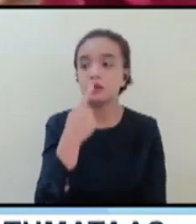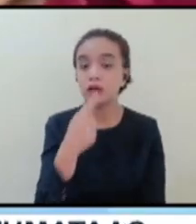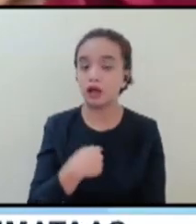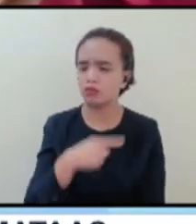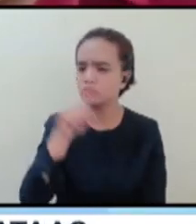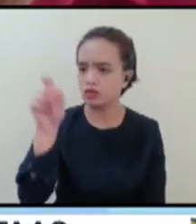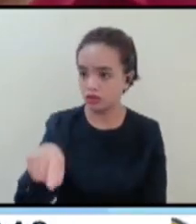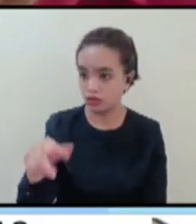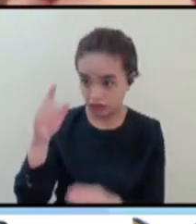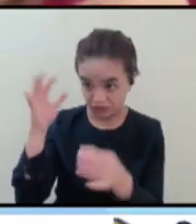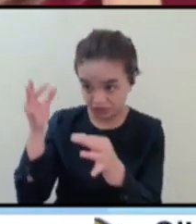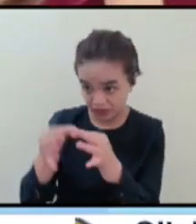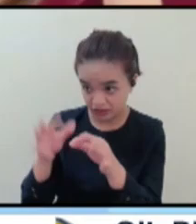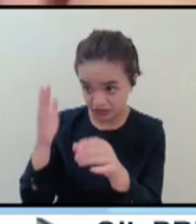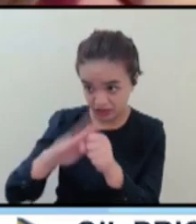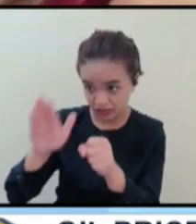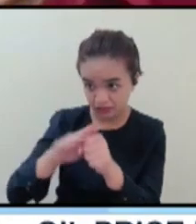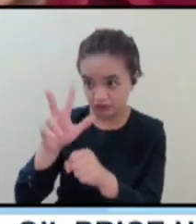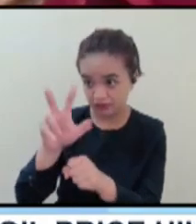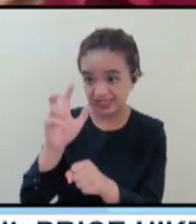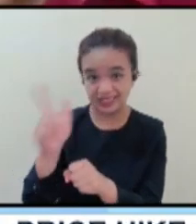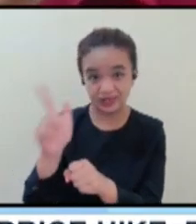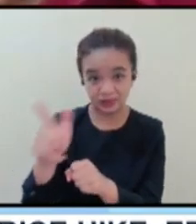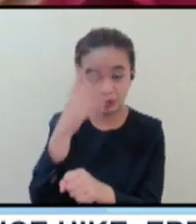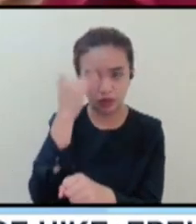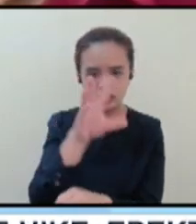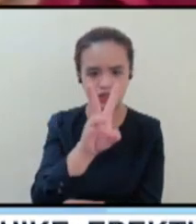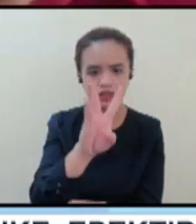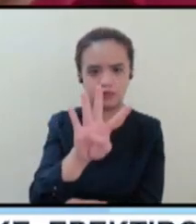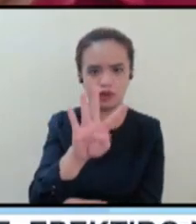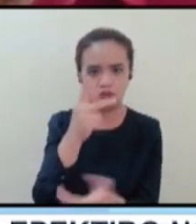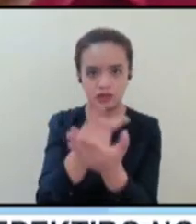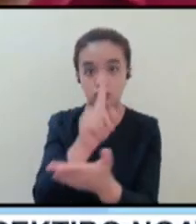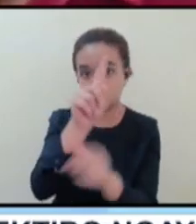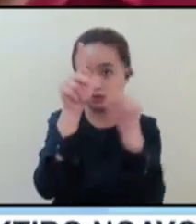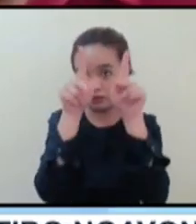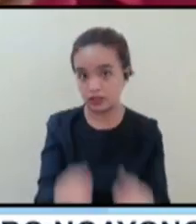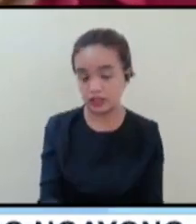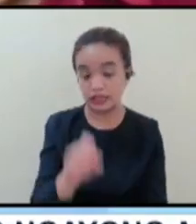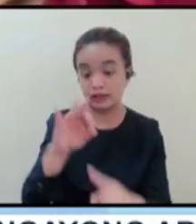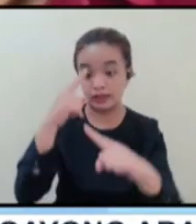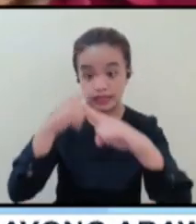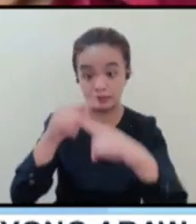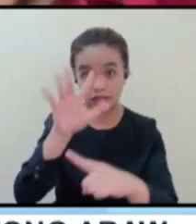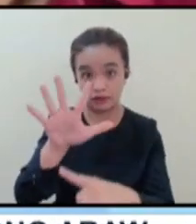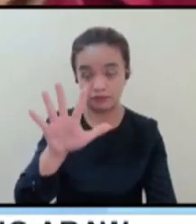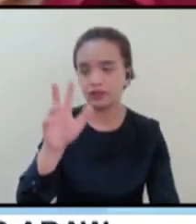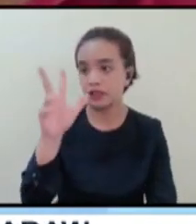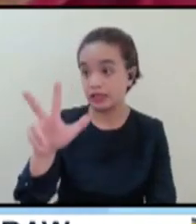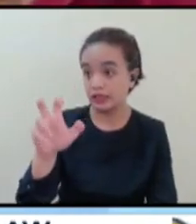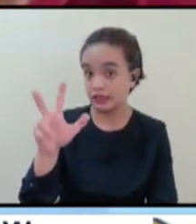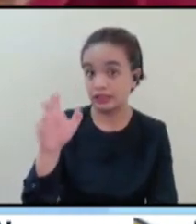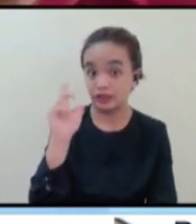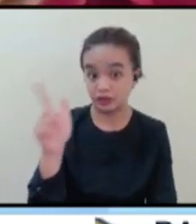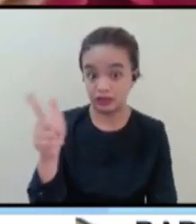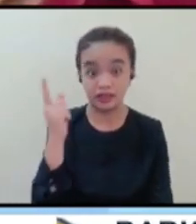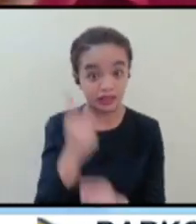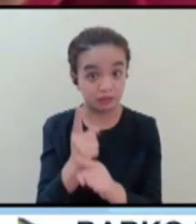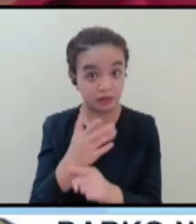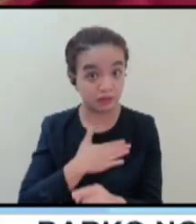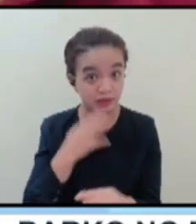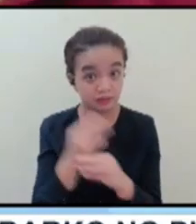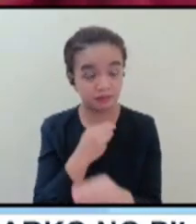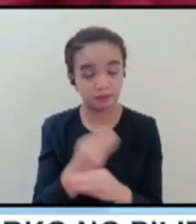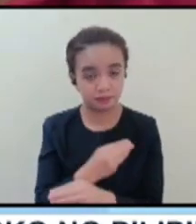yung 320 pesos a day. Kasi yung 64 sa isang tao lang yan. Kung 5 sila, imumultiply mo sa 5, 320. Tama ba mathematics ko?